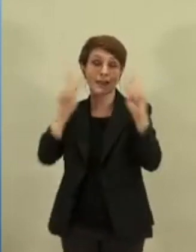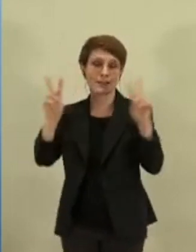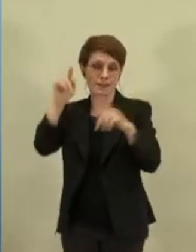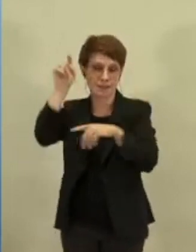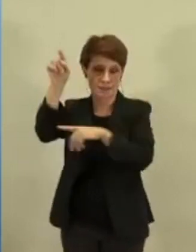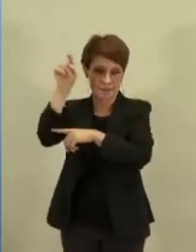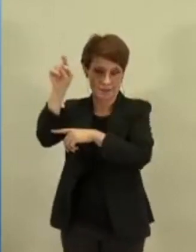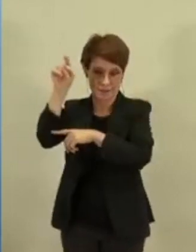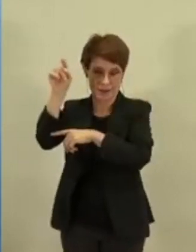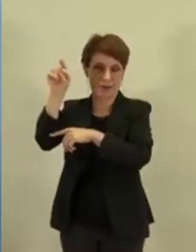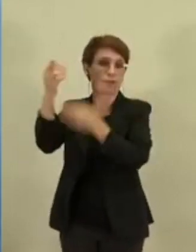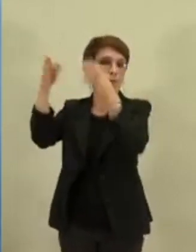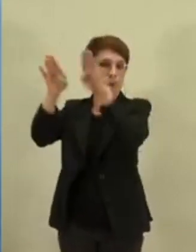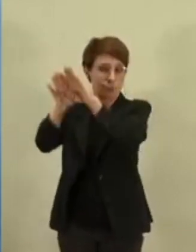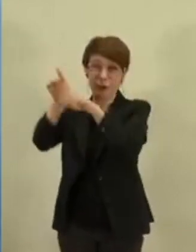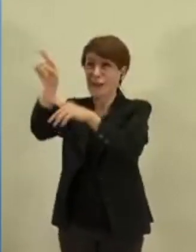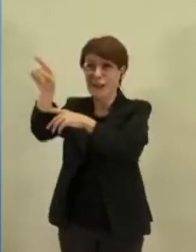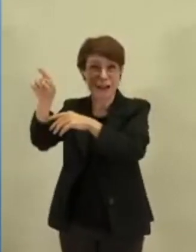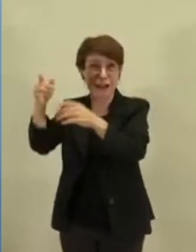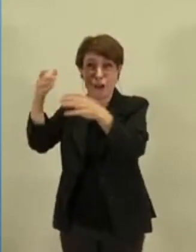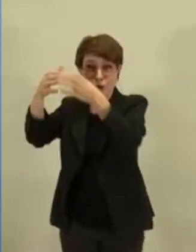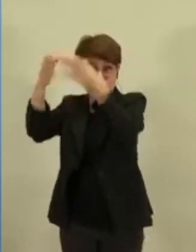en compte 7000 terrestres.